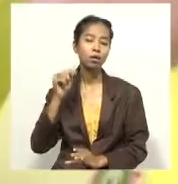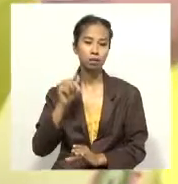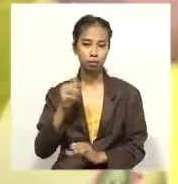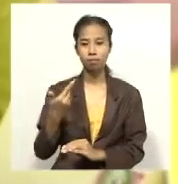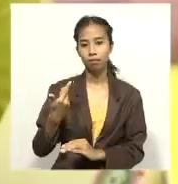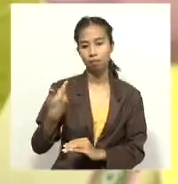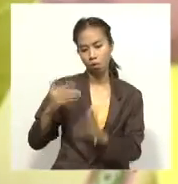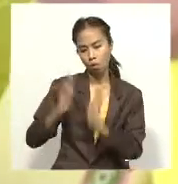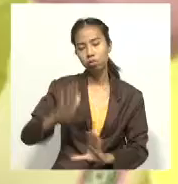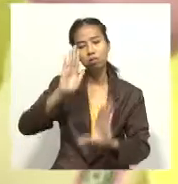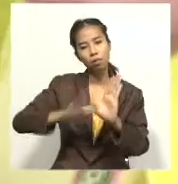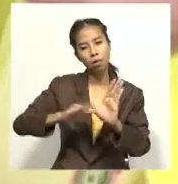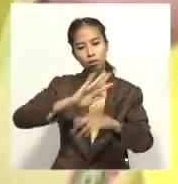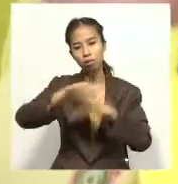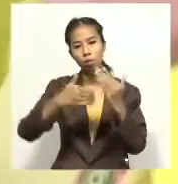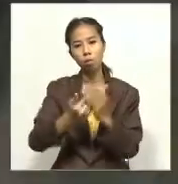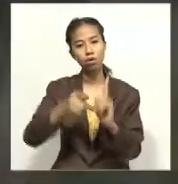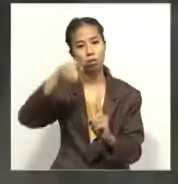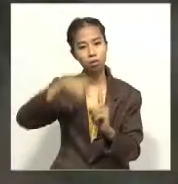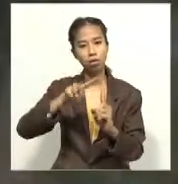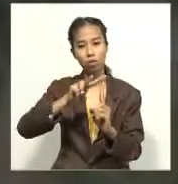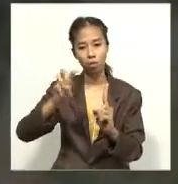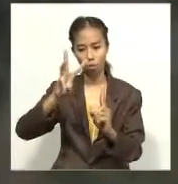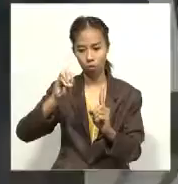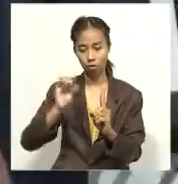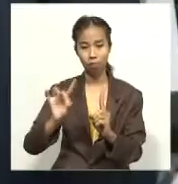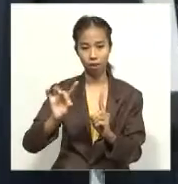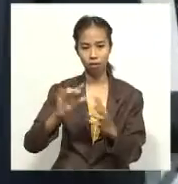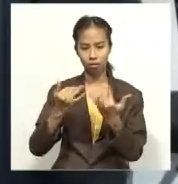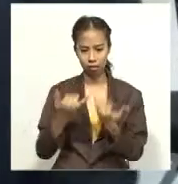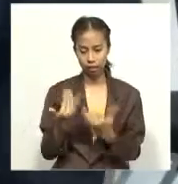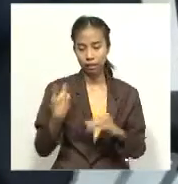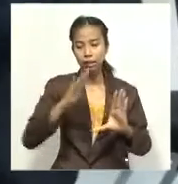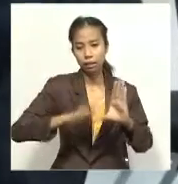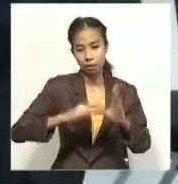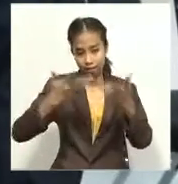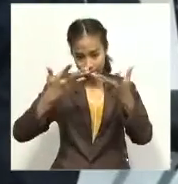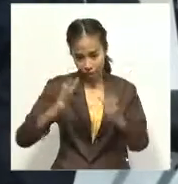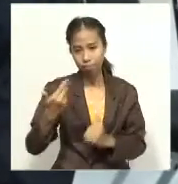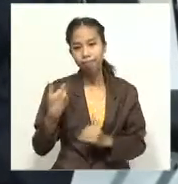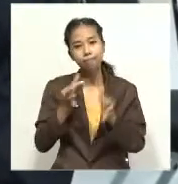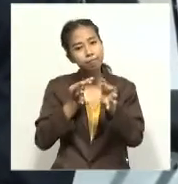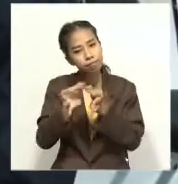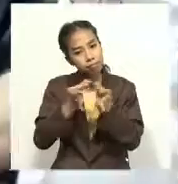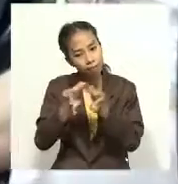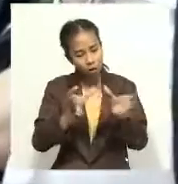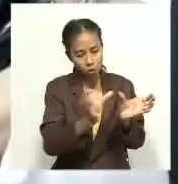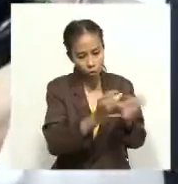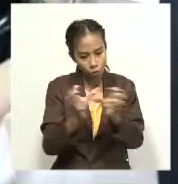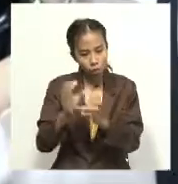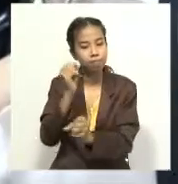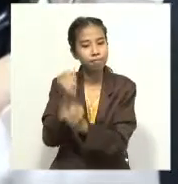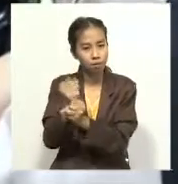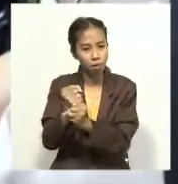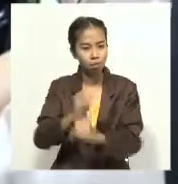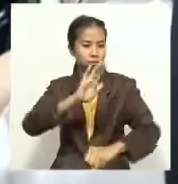มียอดจำนวนผู้สมัครทั้งสิ้น 1,268 คนซึ่งเมื่อการรับสมัครแล้วเสร็จก็จะมีการชี้แจงรายละเอียดและแบ่งกลุ่มงานที่ชัดเจ